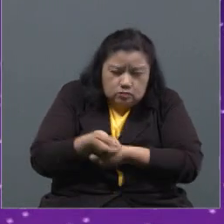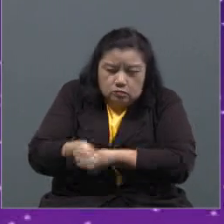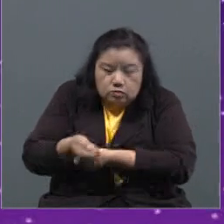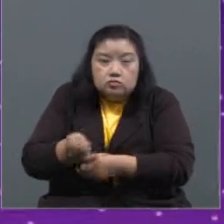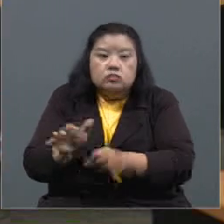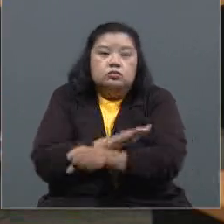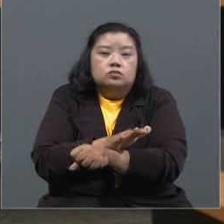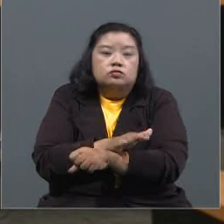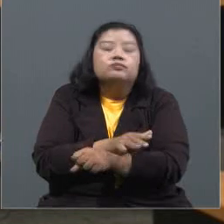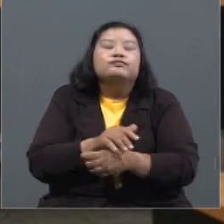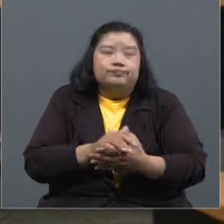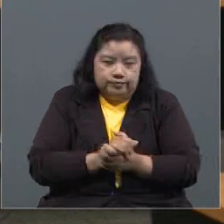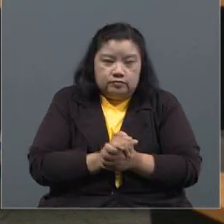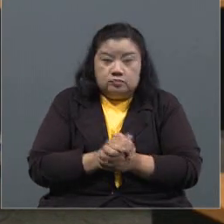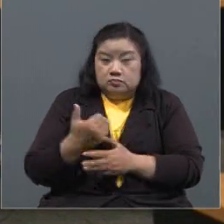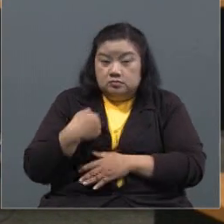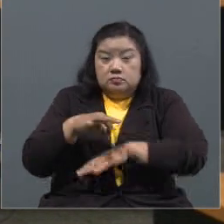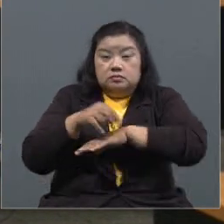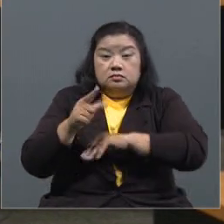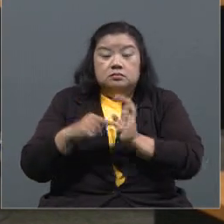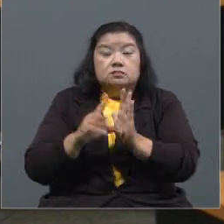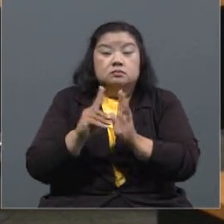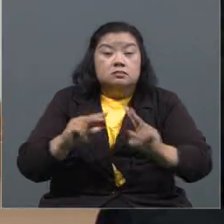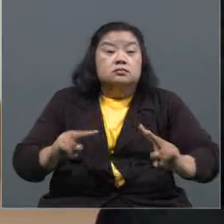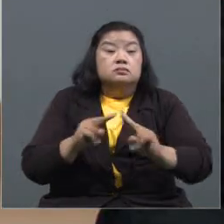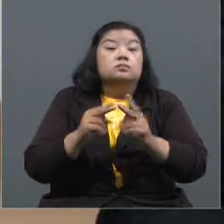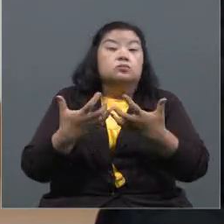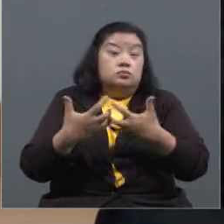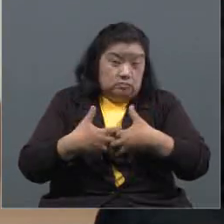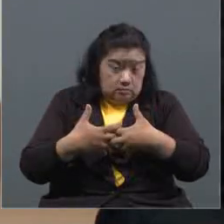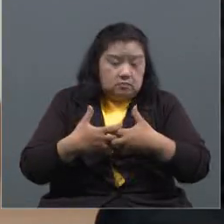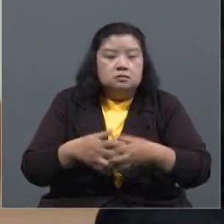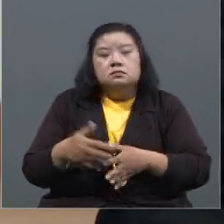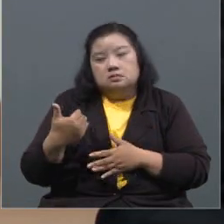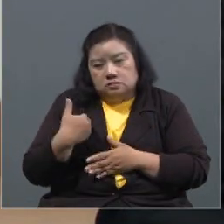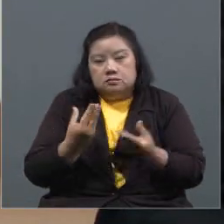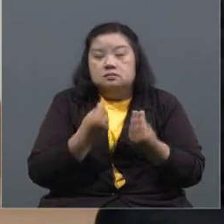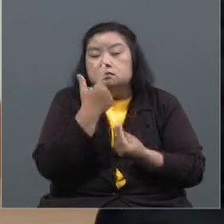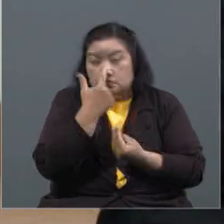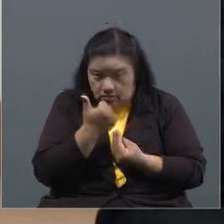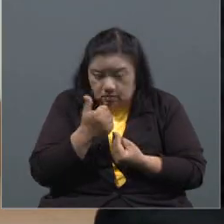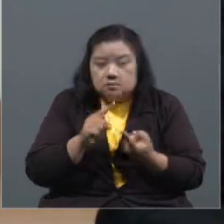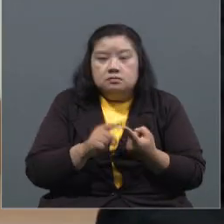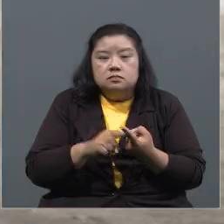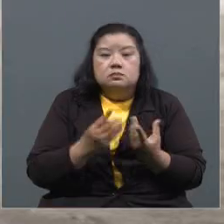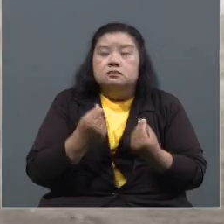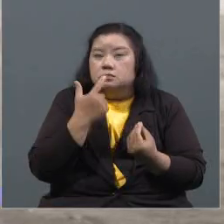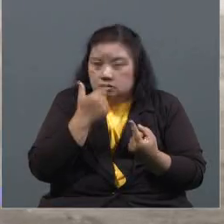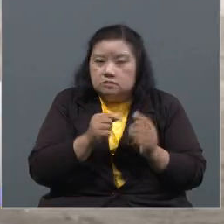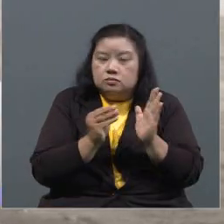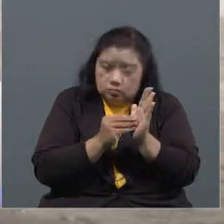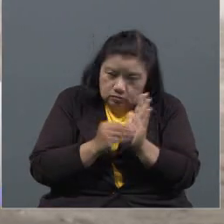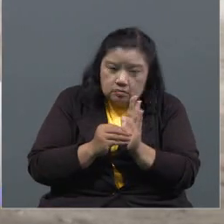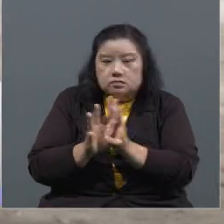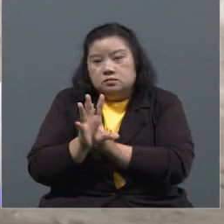ลรังสิตพลปลัดกระทรวงอุตสาหกรรมแถลงสรุปผลการขนย้ายกากแคดเมียมทั้งจากที่เขตบางซื่อของกรุงเทพที่สมุทรสาครแล้วก็ที่ช